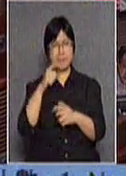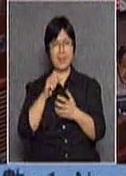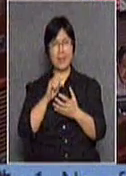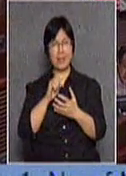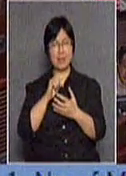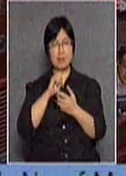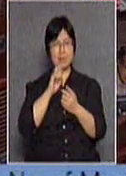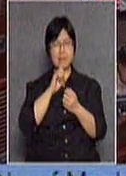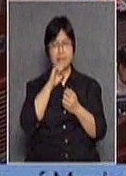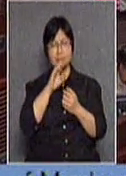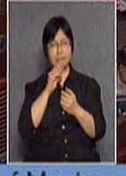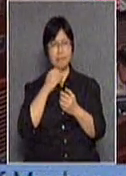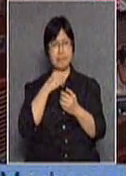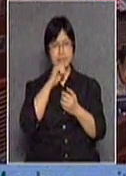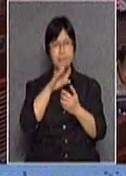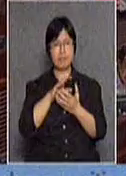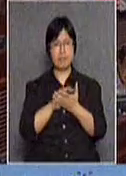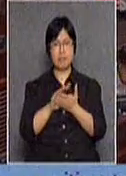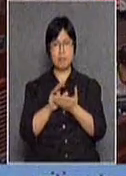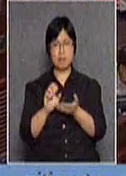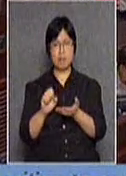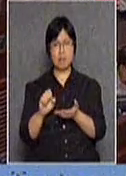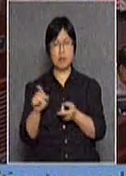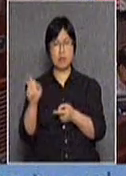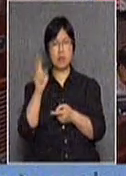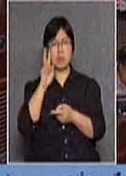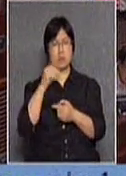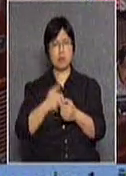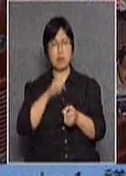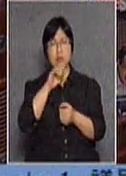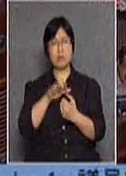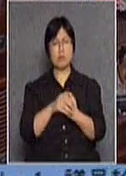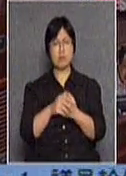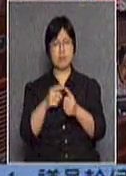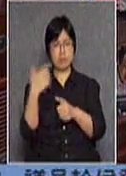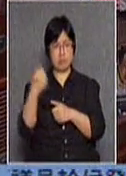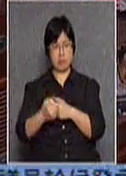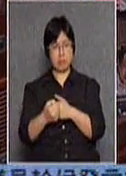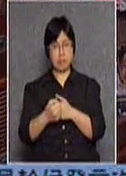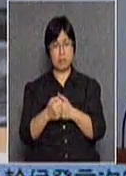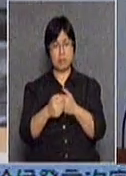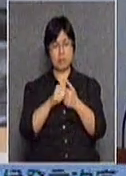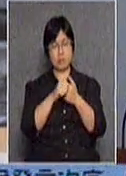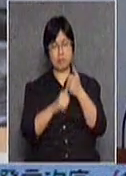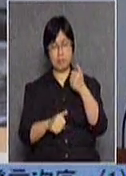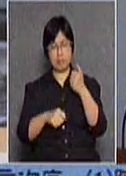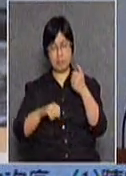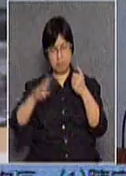喎，佢冇話喂，嗱老實講，主席下屬不認錯，